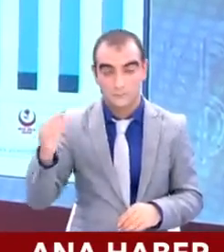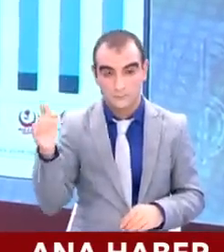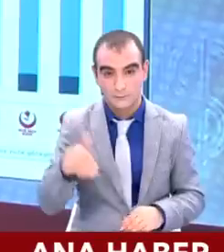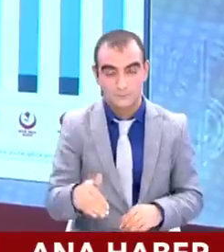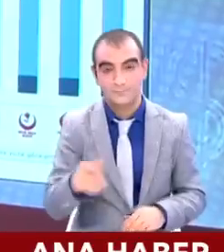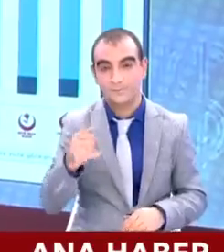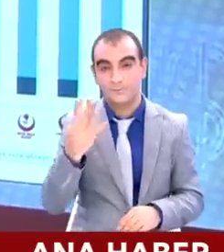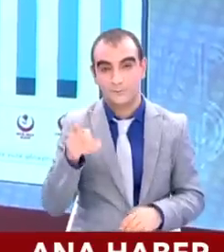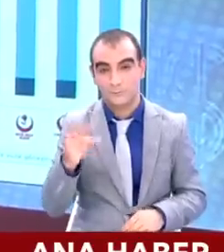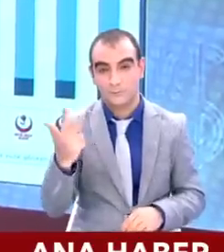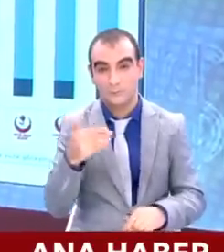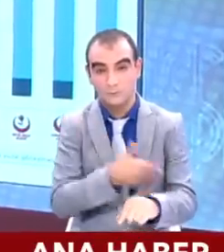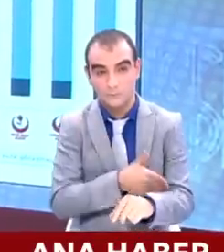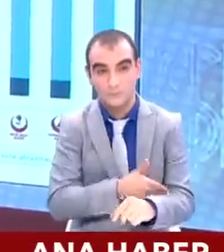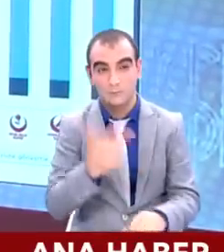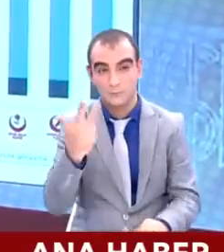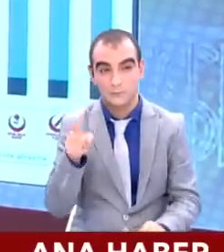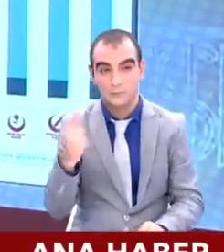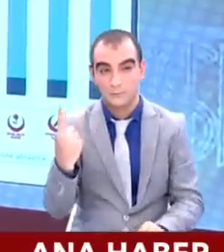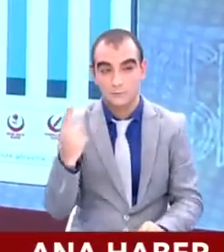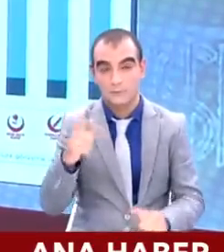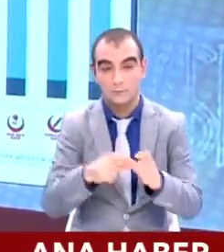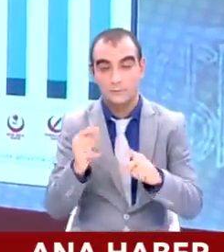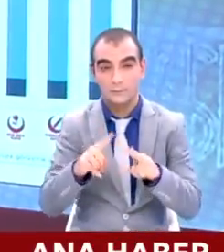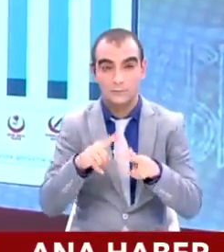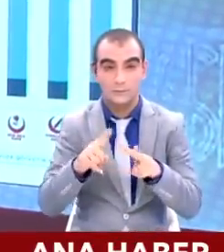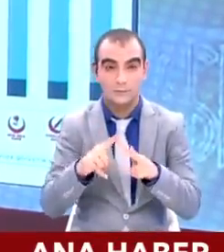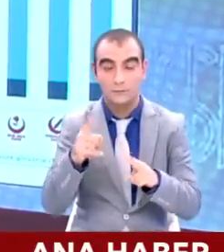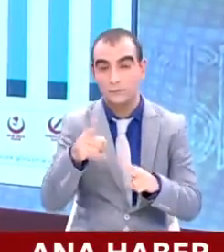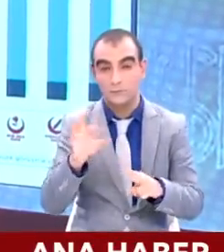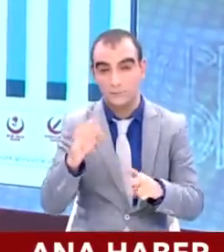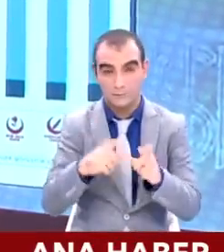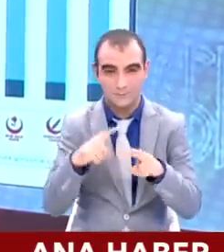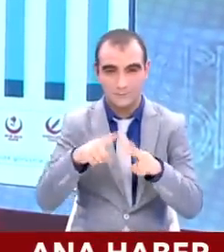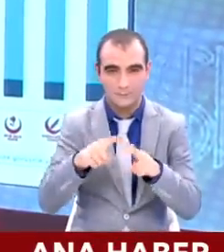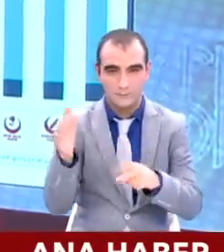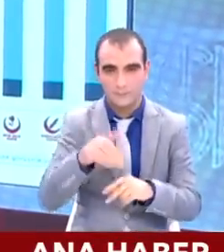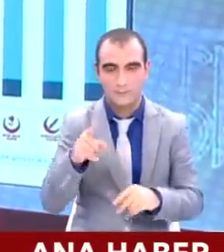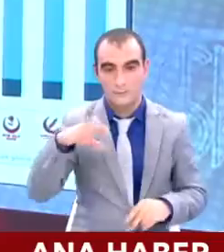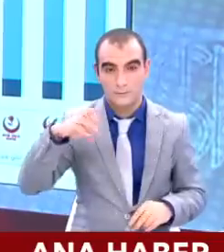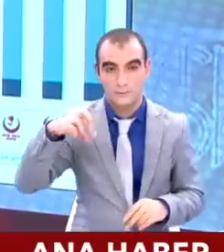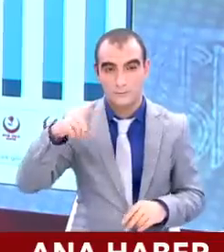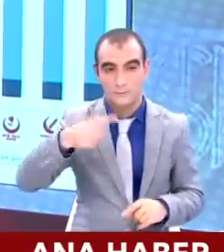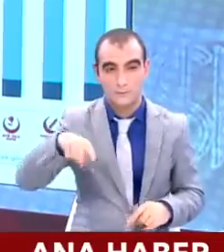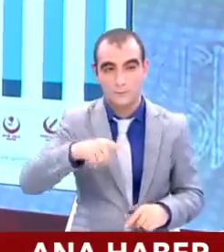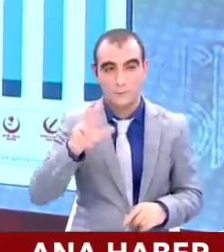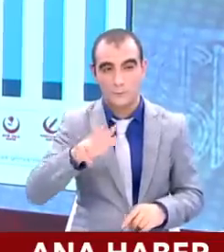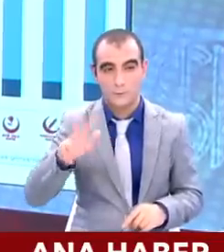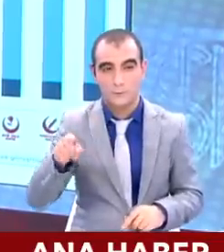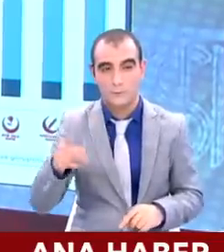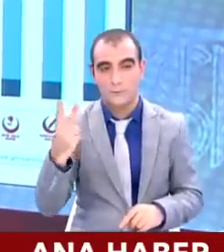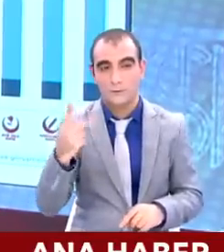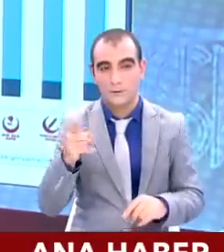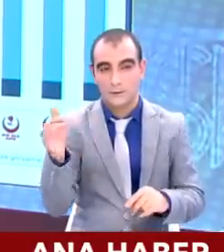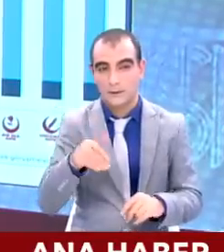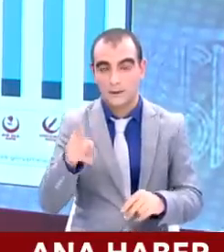geliyor 4.3 desteği ince ve 3.1'de de senin o an geliyor partilere baktığımız zaman AK Parti'nin %33.2 ile 1 partiye